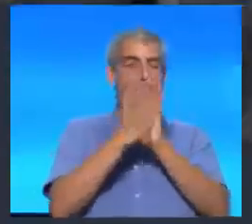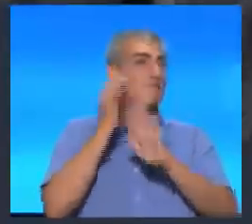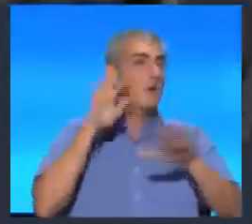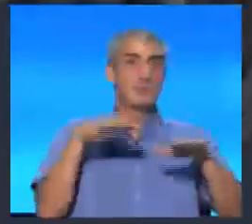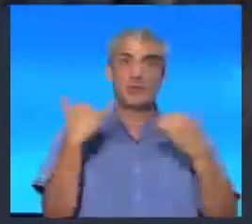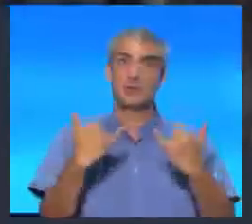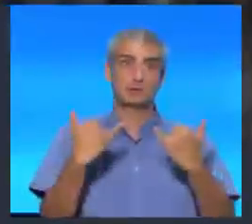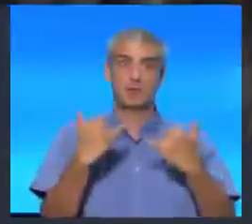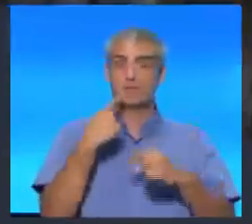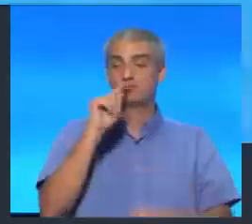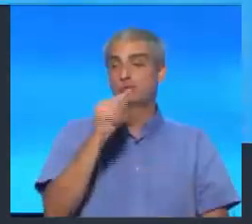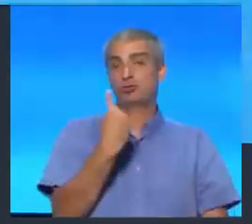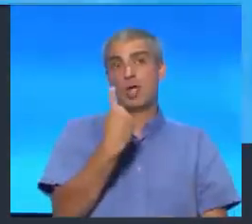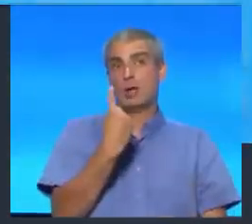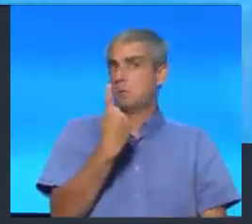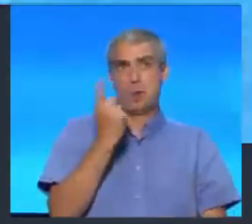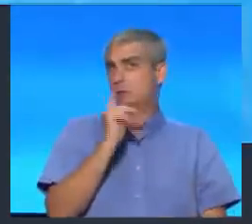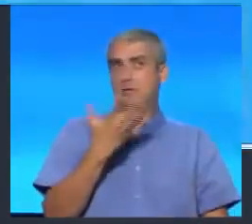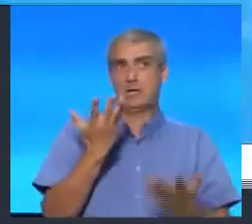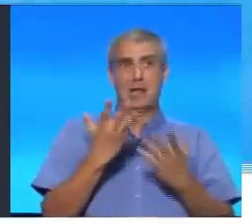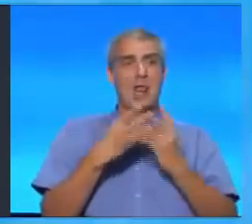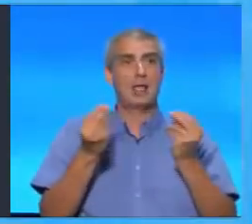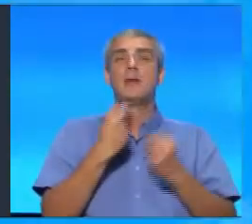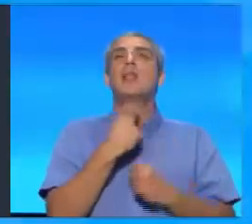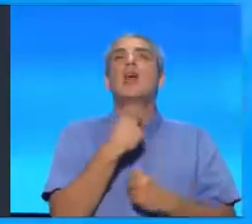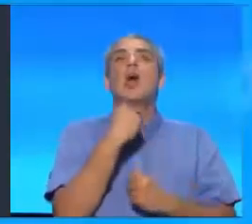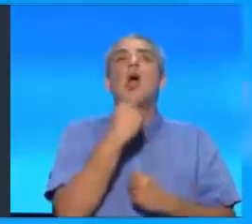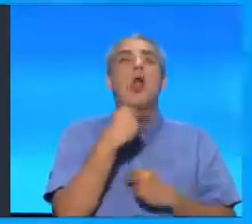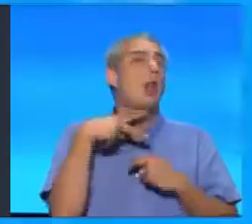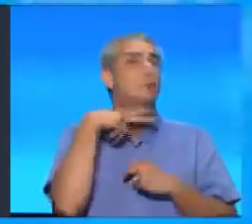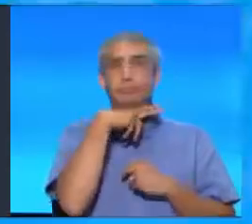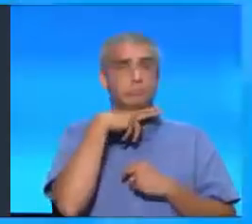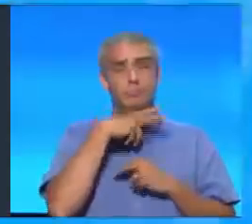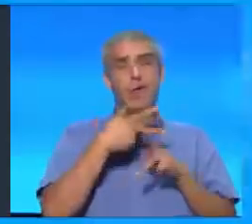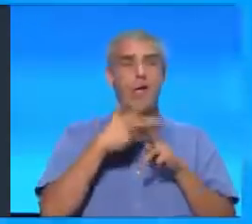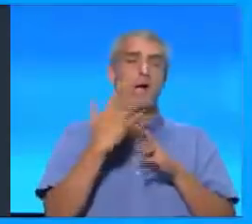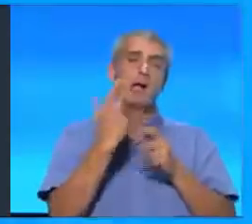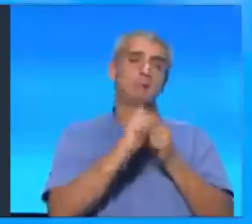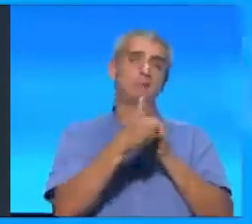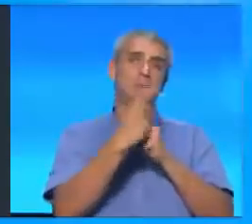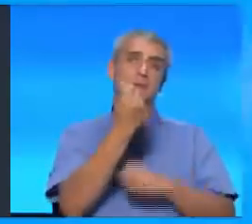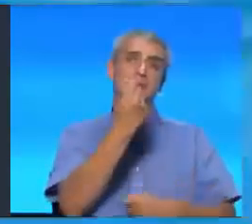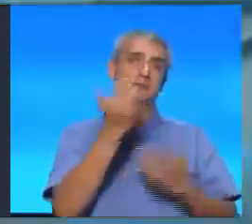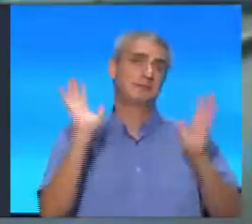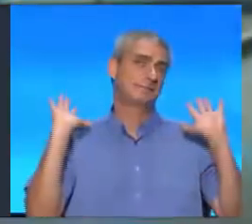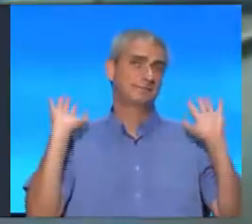בימינו לשעה לפחות, לא צריך לאבד את מיתרי הכל, אלא רק כמה מאות שקלים.